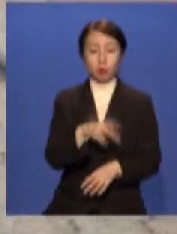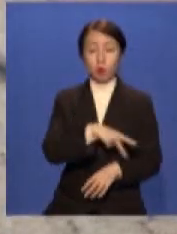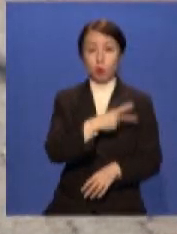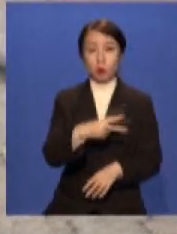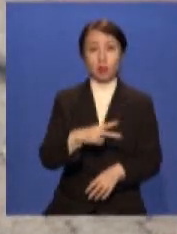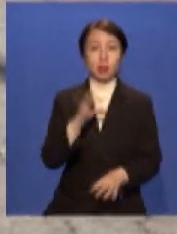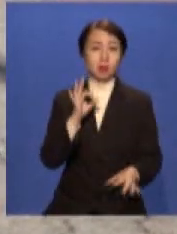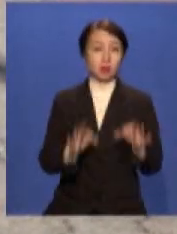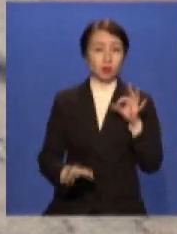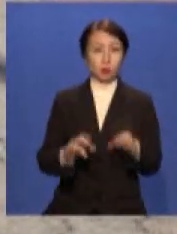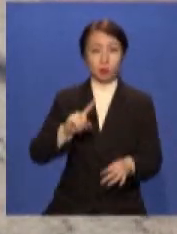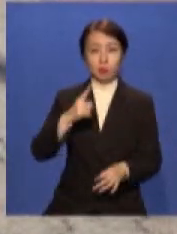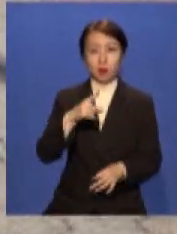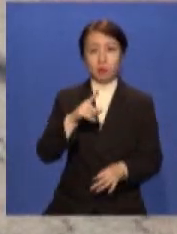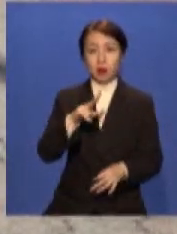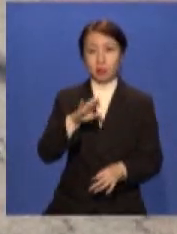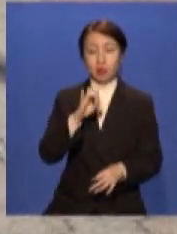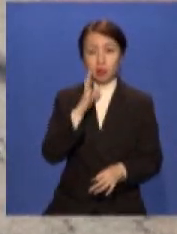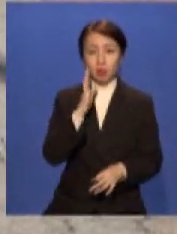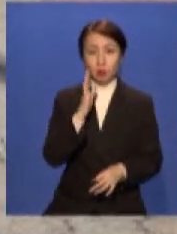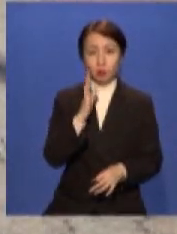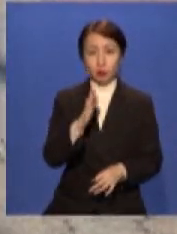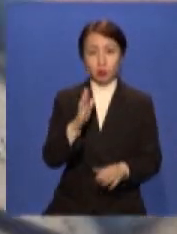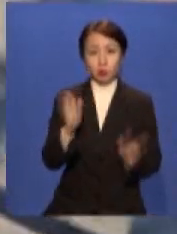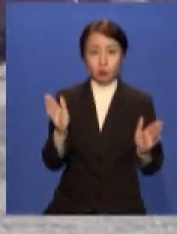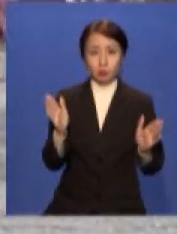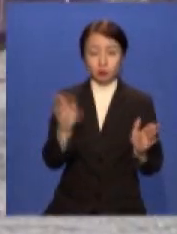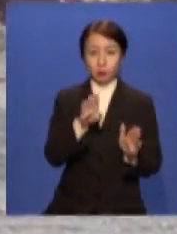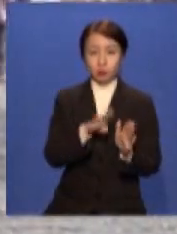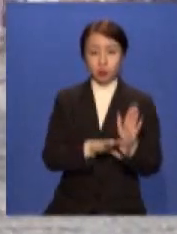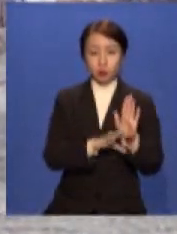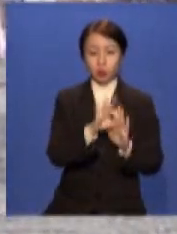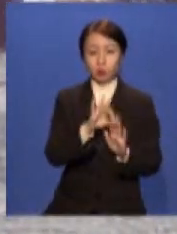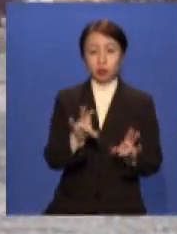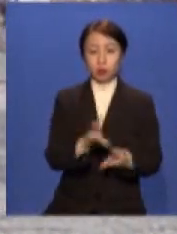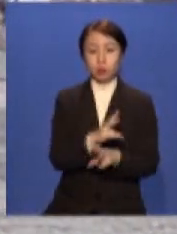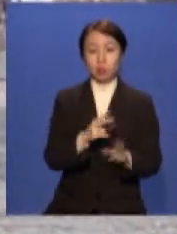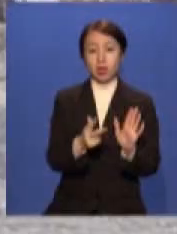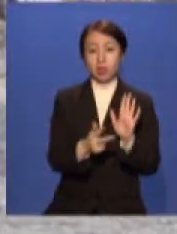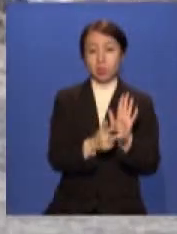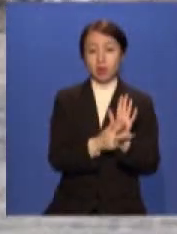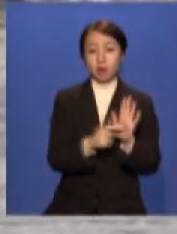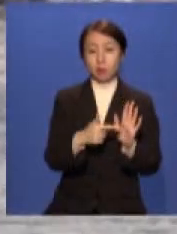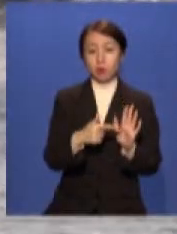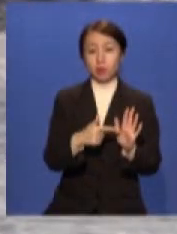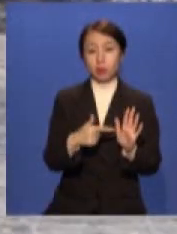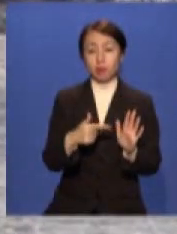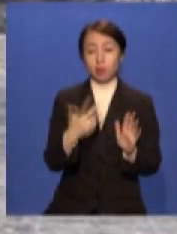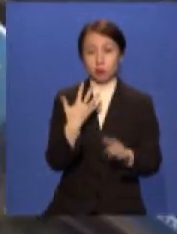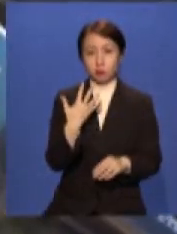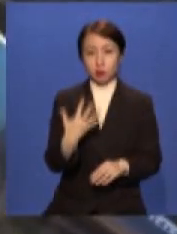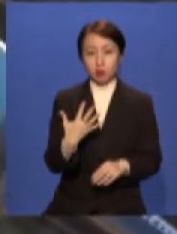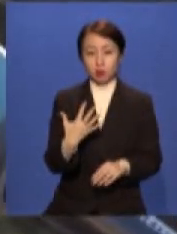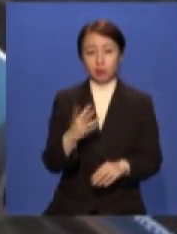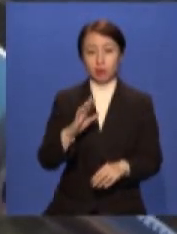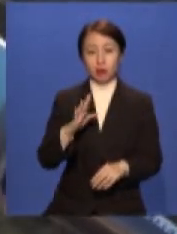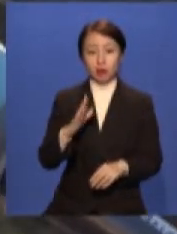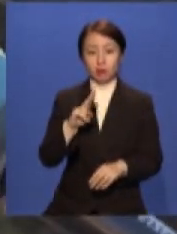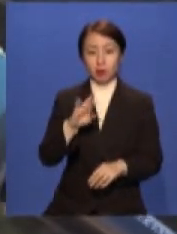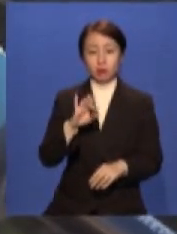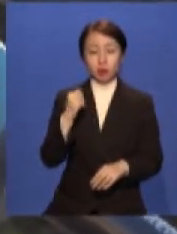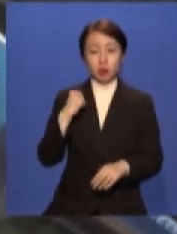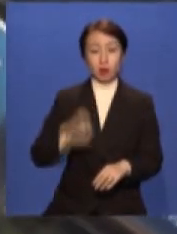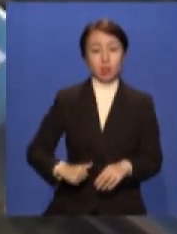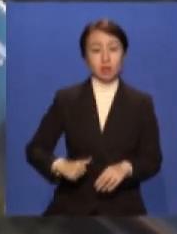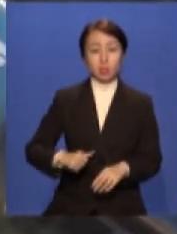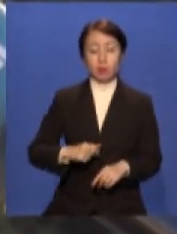около нормы. Первая декада принесет с собой понижение температуры ночью до 8 мороза, днем до минус 5. Во второй декаде